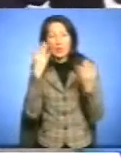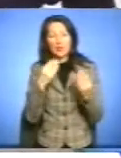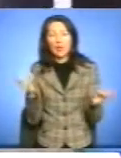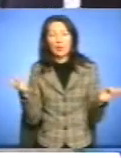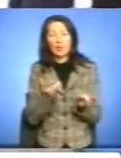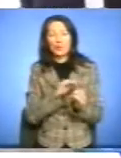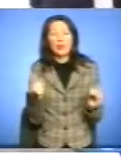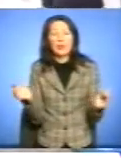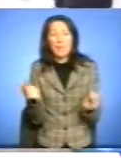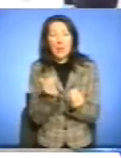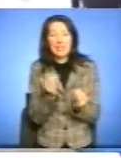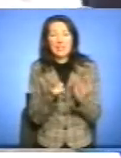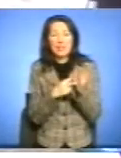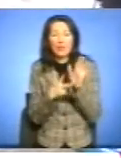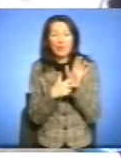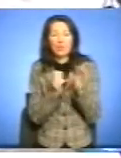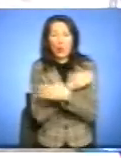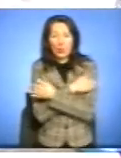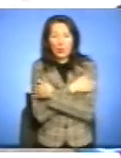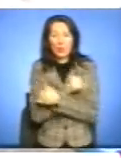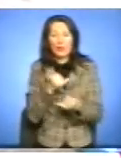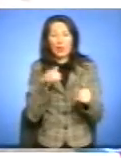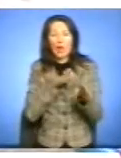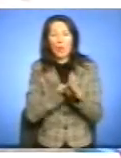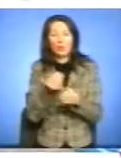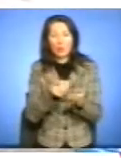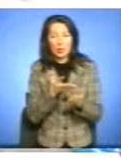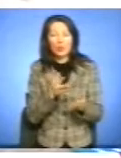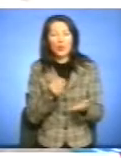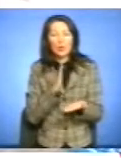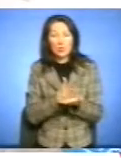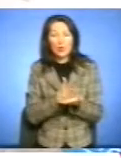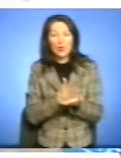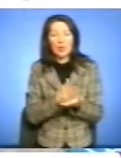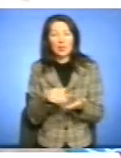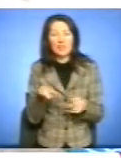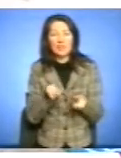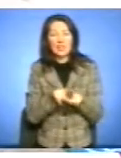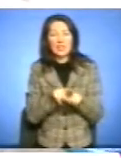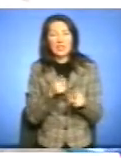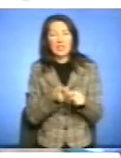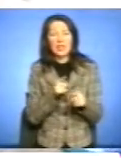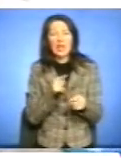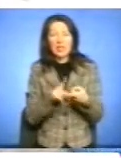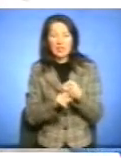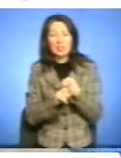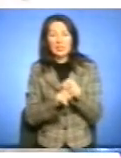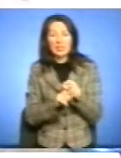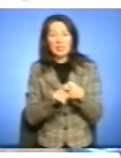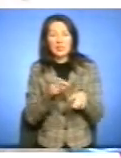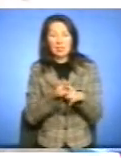менше 7-8 обіймів, так, для повноцінного існування. Все-таки це і тілесний контакт, так?